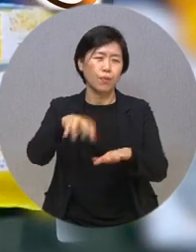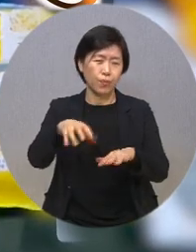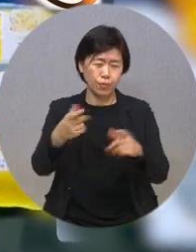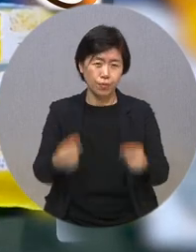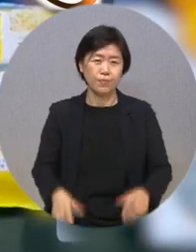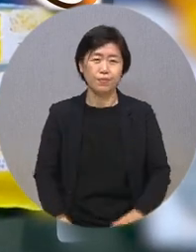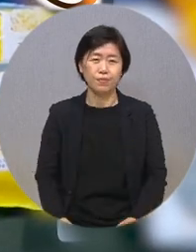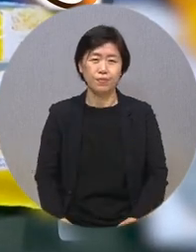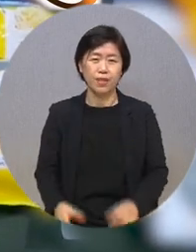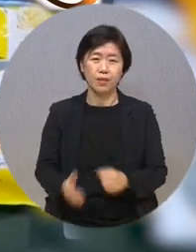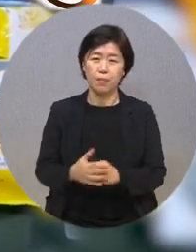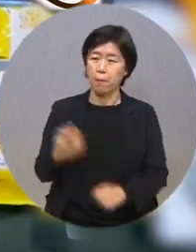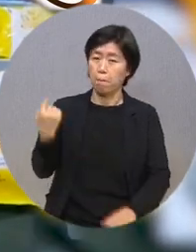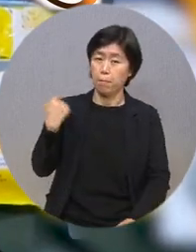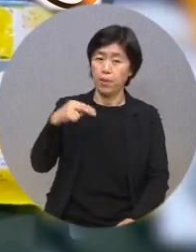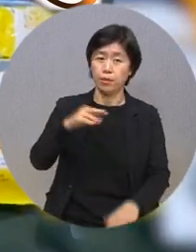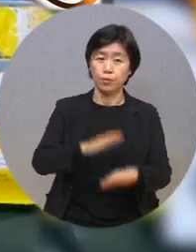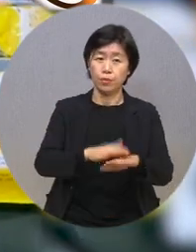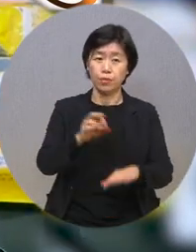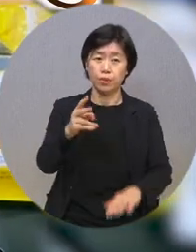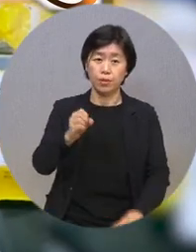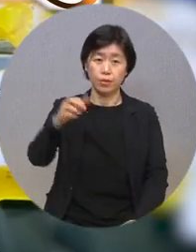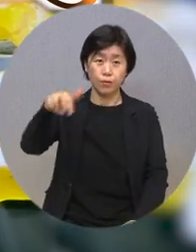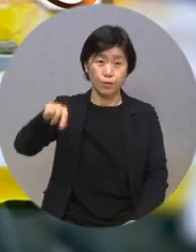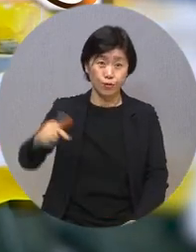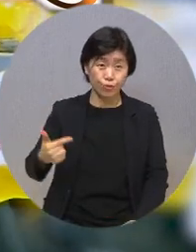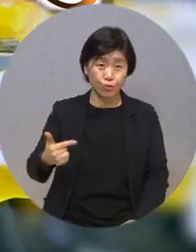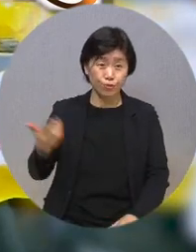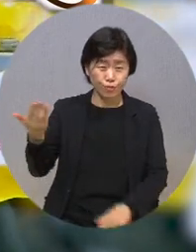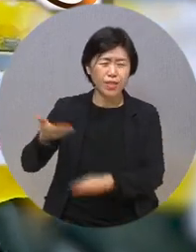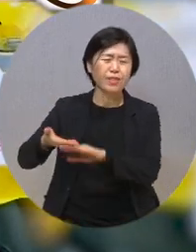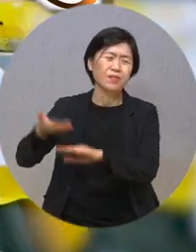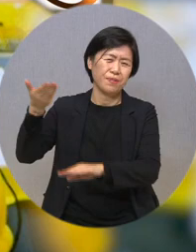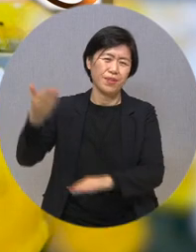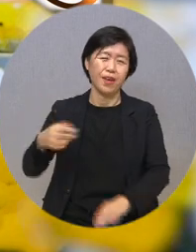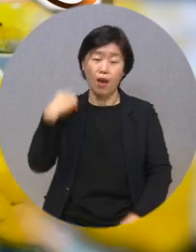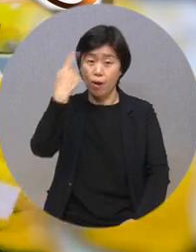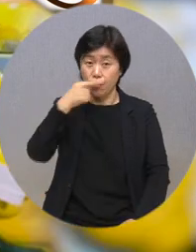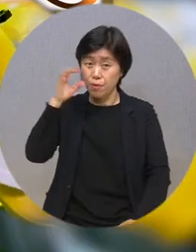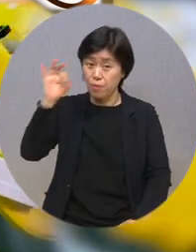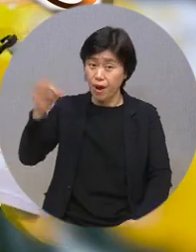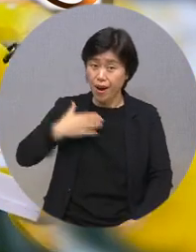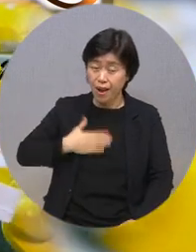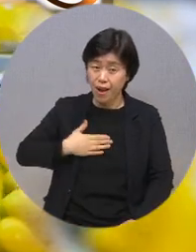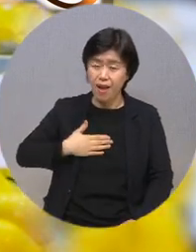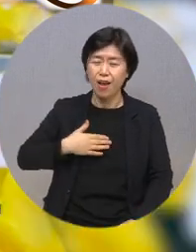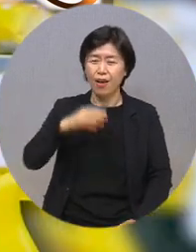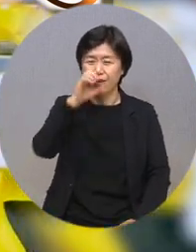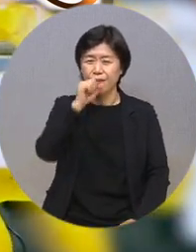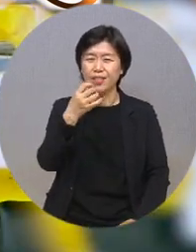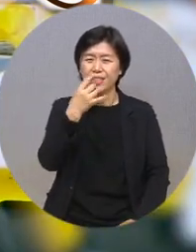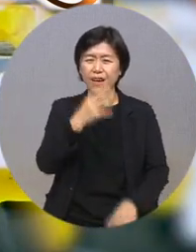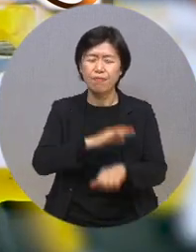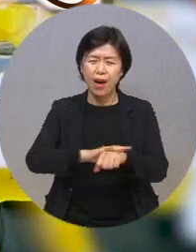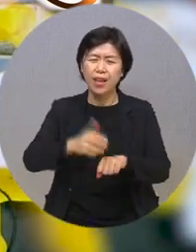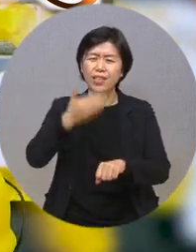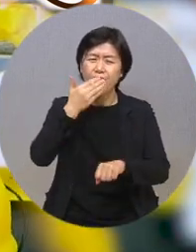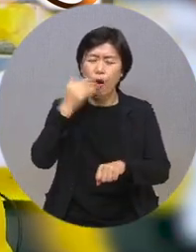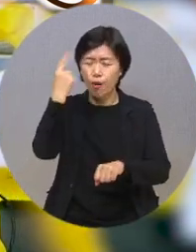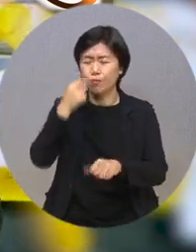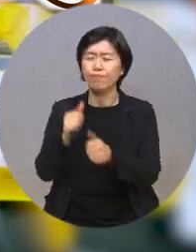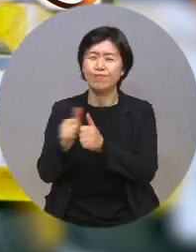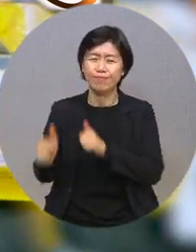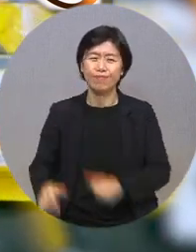없이 뒤에 계신 손영춘 선배님이 저희 지역 선배님이십니다. 아. 얼굴 보시면 알 겁니다. 좋은 쌀을 많이 드셨습니다. 아. 그리고 또